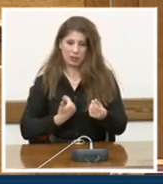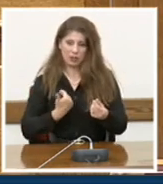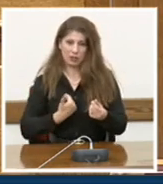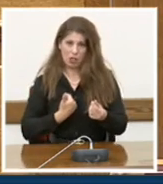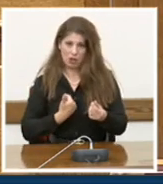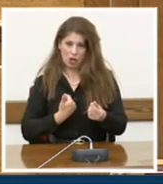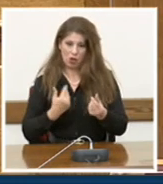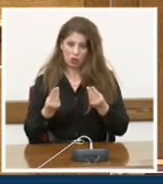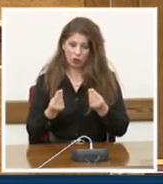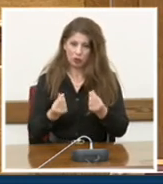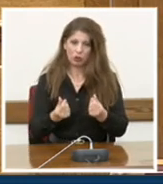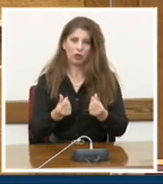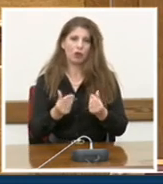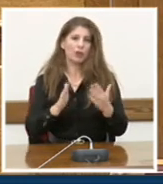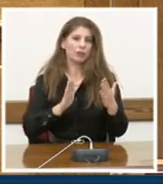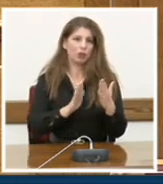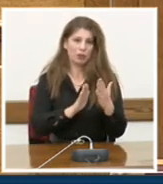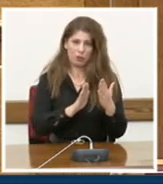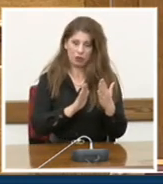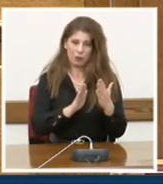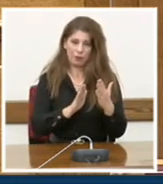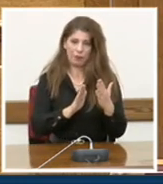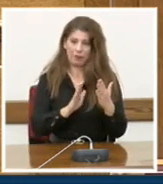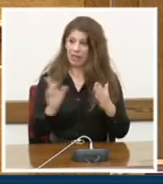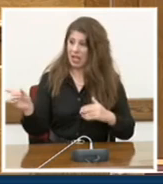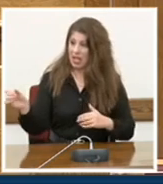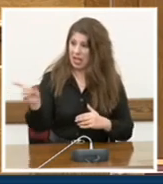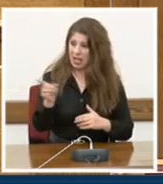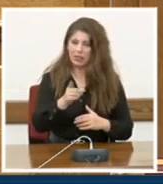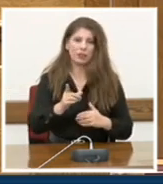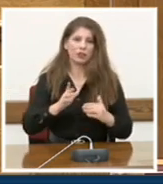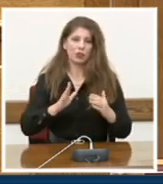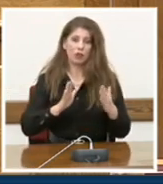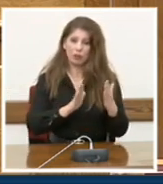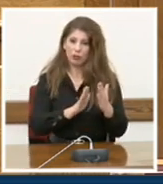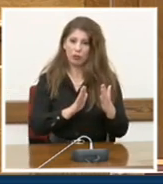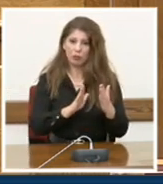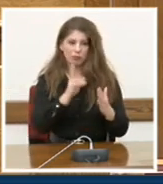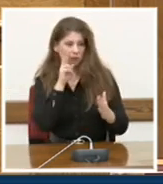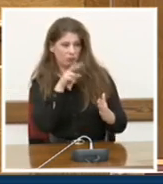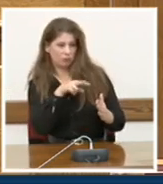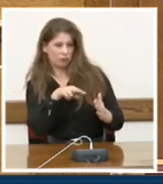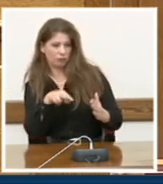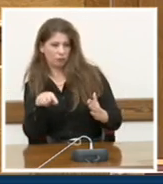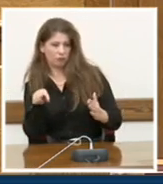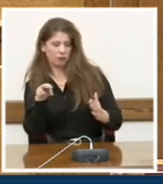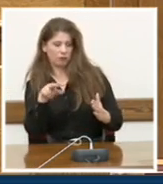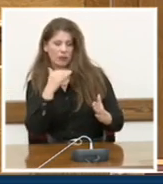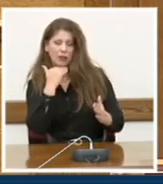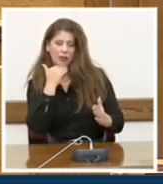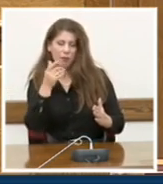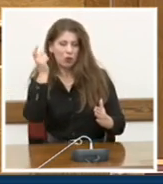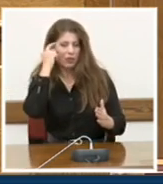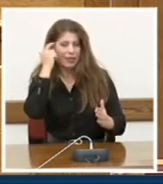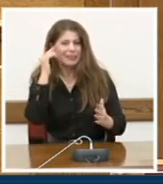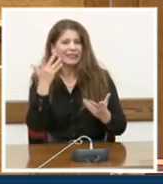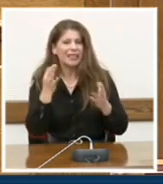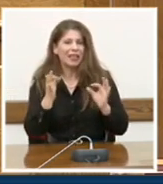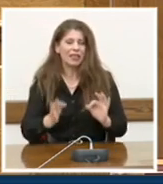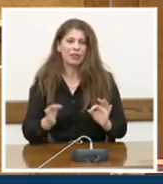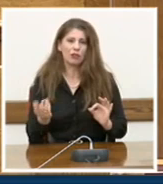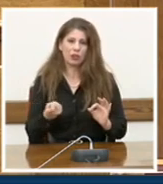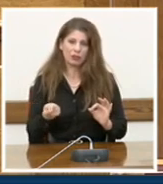την αντιμετωπίζουμε. Εσείς τους αντιμετωπίζετε σαν θεατές, ανήμπορους να καταλάβουν τι ακριβώς συμβαίνει,